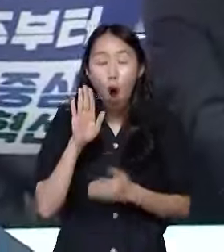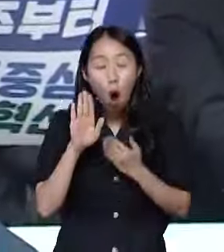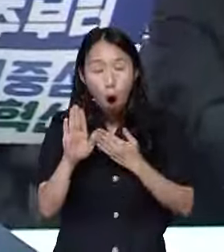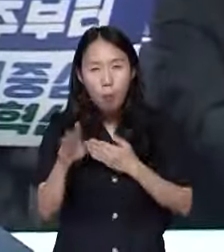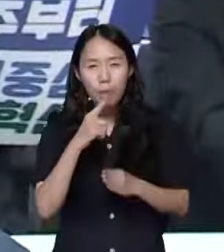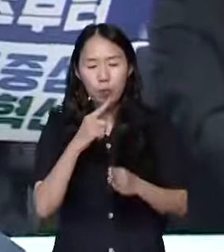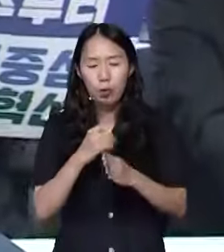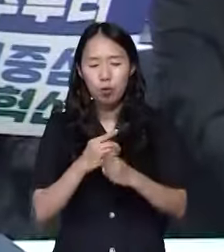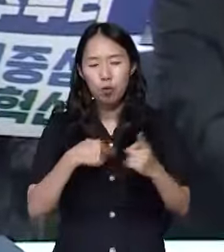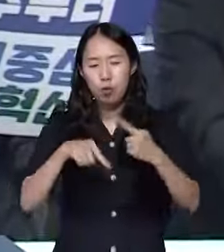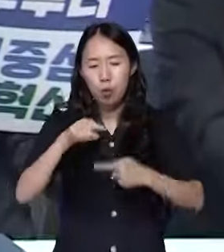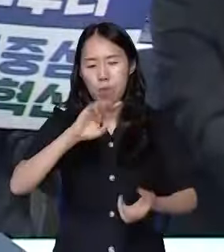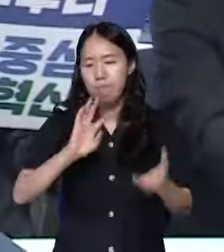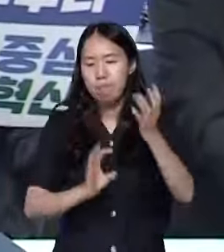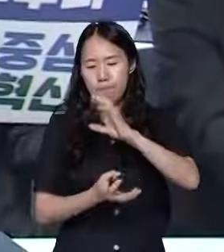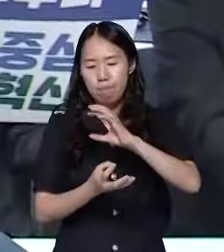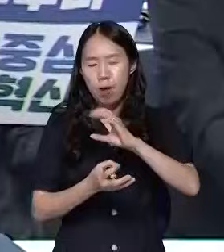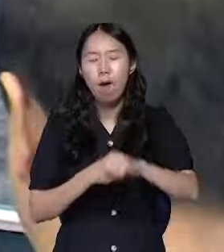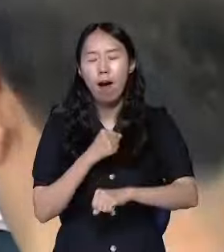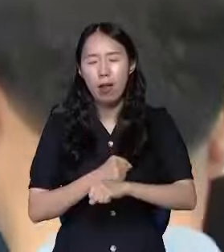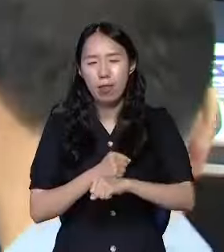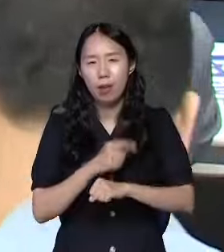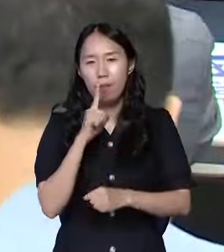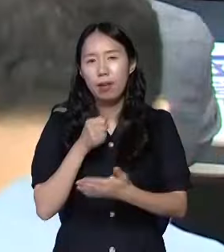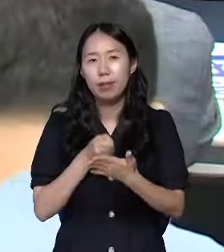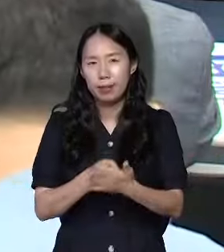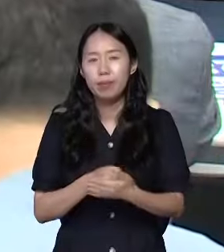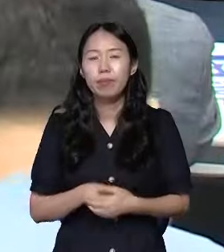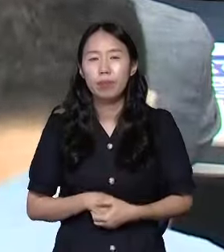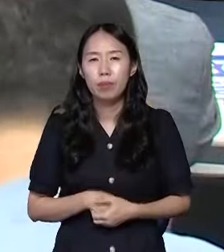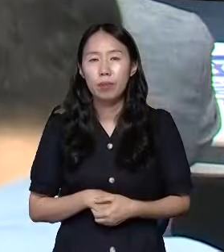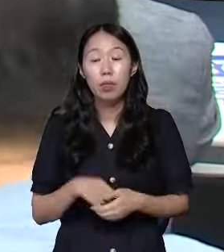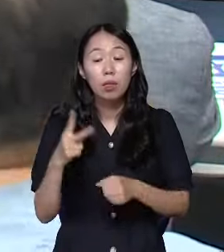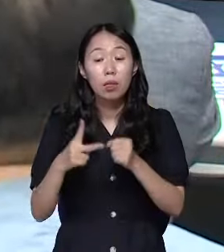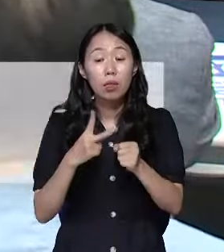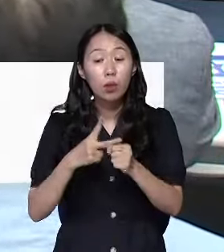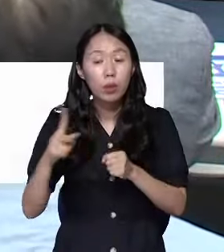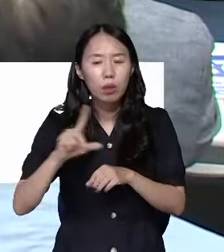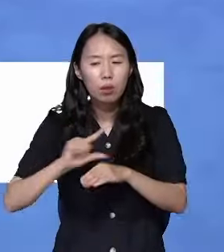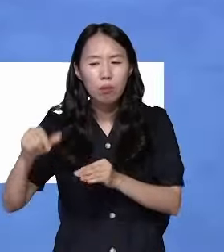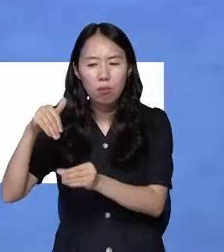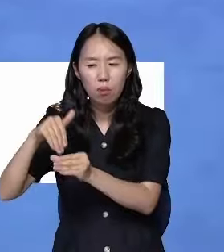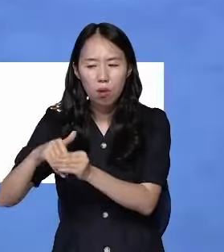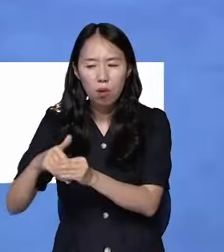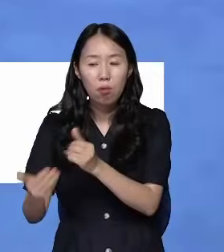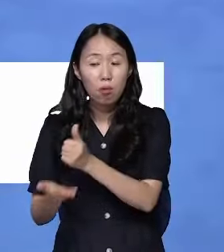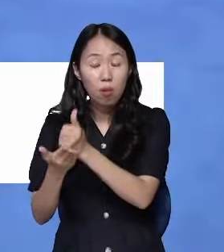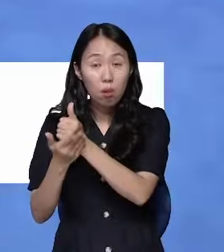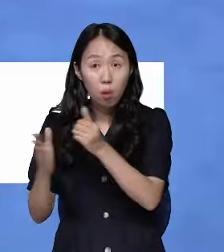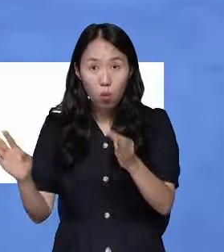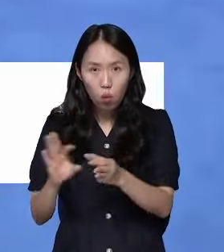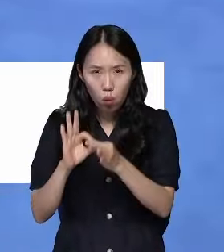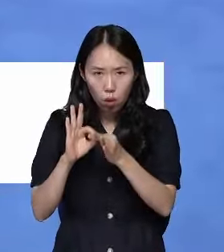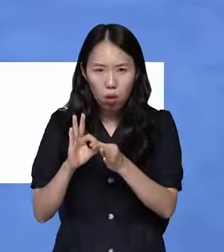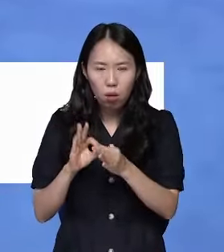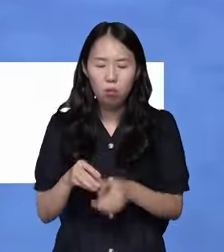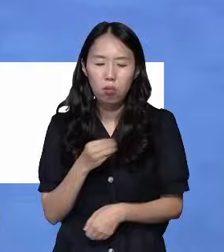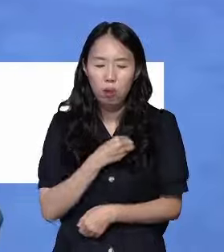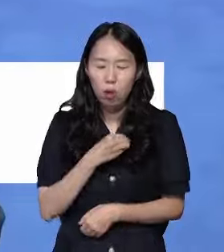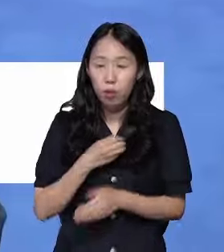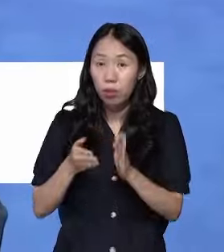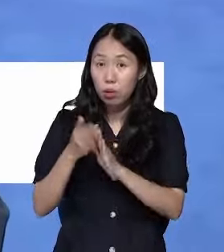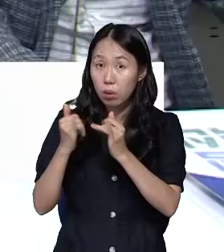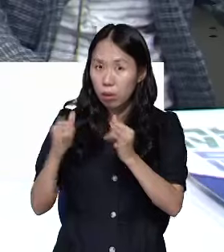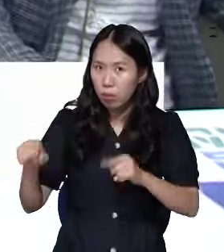민주정부로의 정권교체를 다짐했습니다. 특히 2년 뒤 지방선거 공천과 관련해 당원과